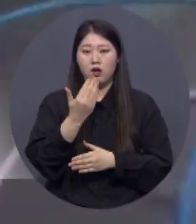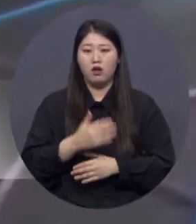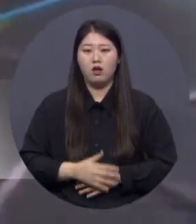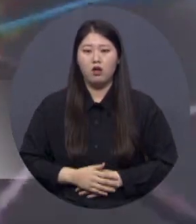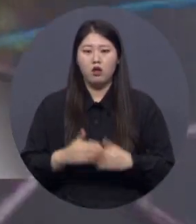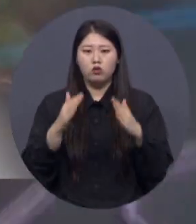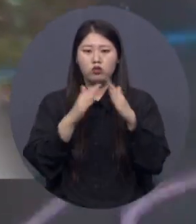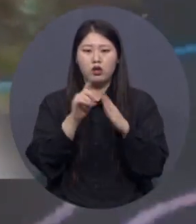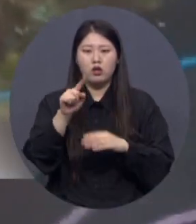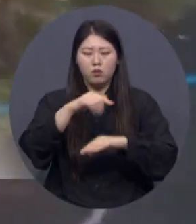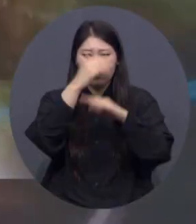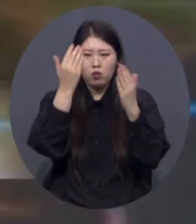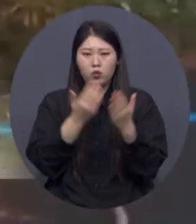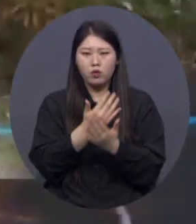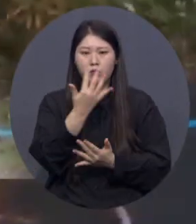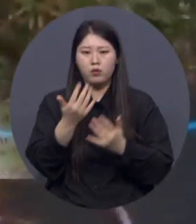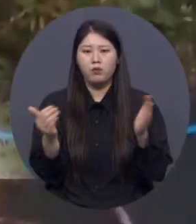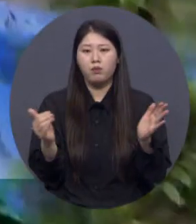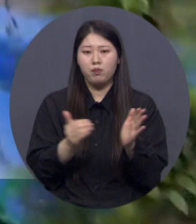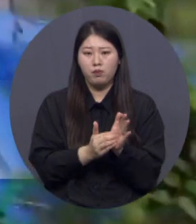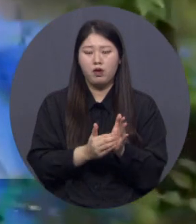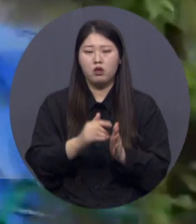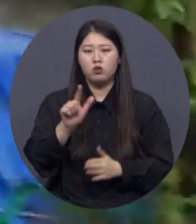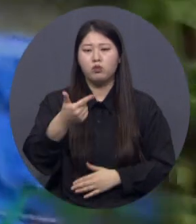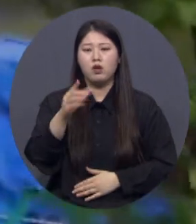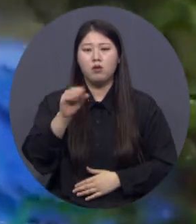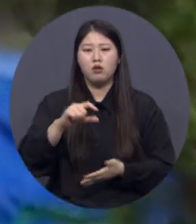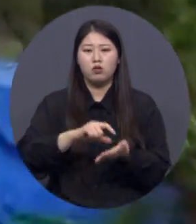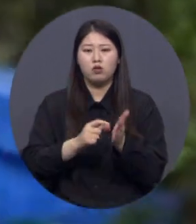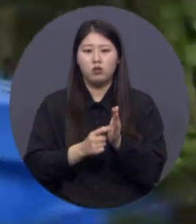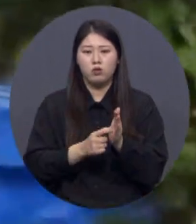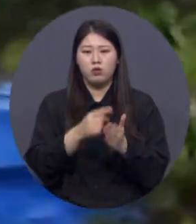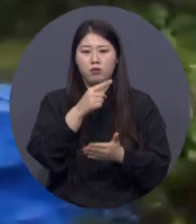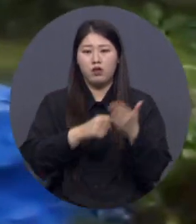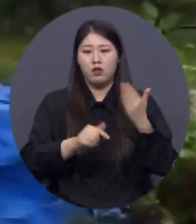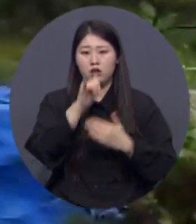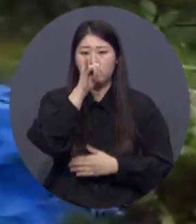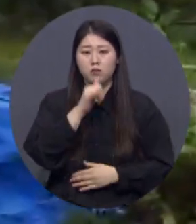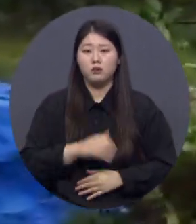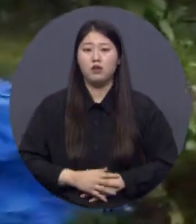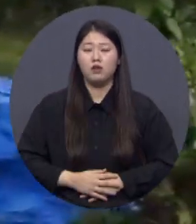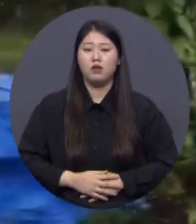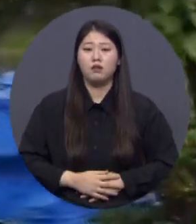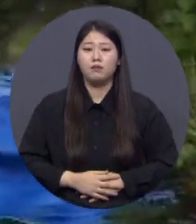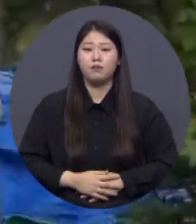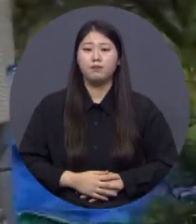주택 한 채를 모두 태워 소망서 주산 600여만 원에 재산 피해가났습니다